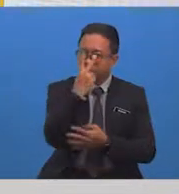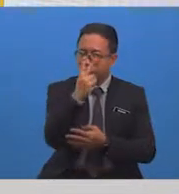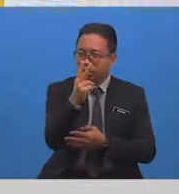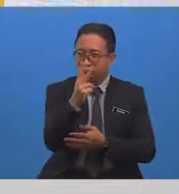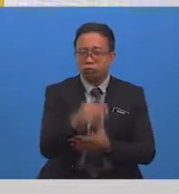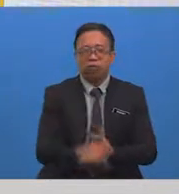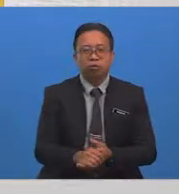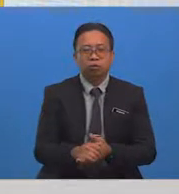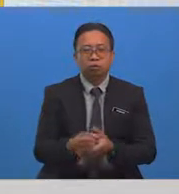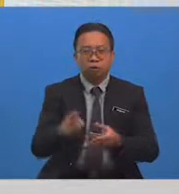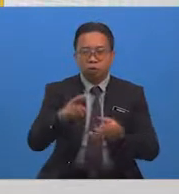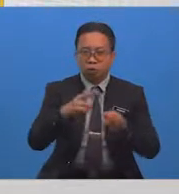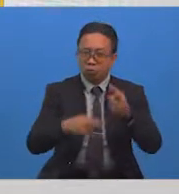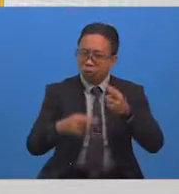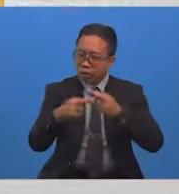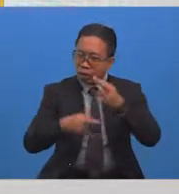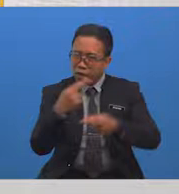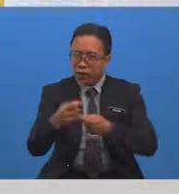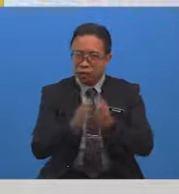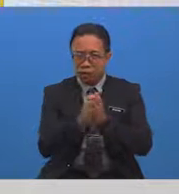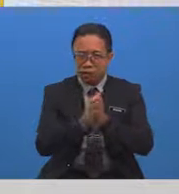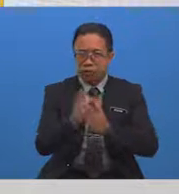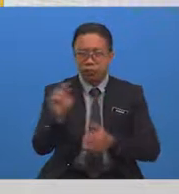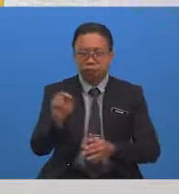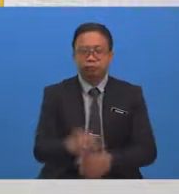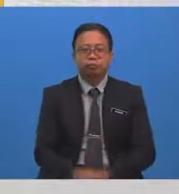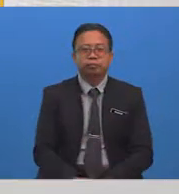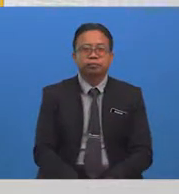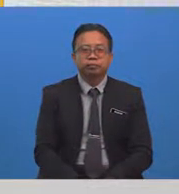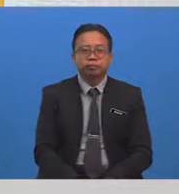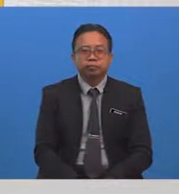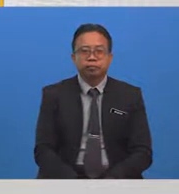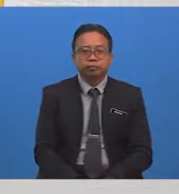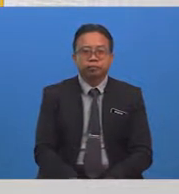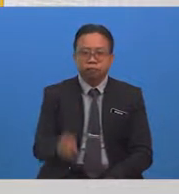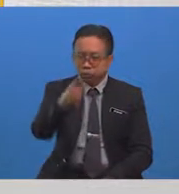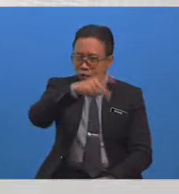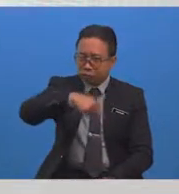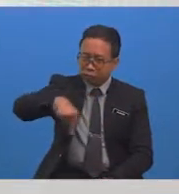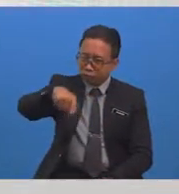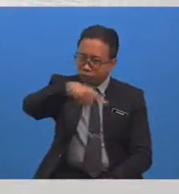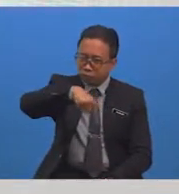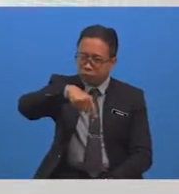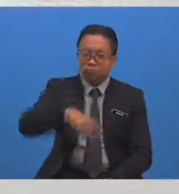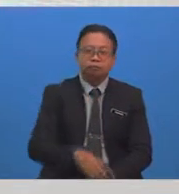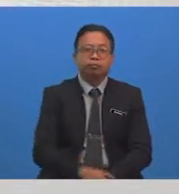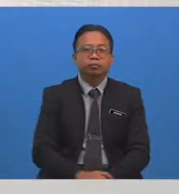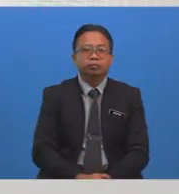mulakan Permainan roda kerajinan produk kerajinan sila pusing